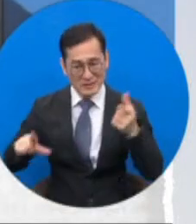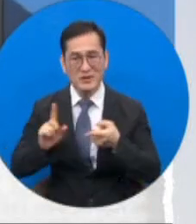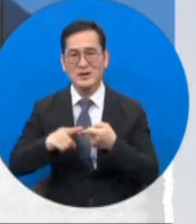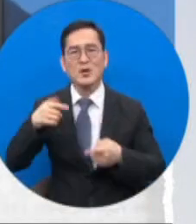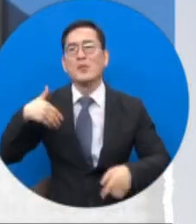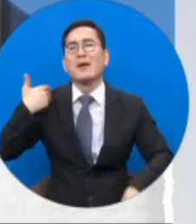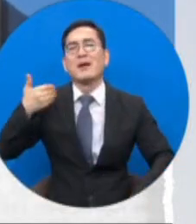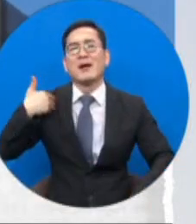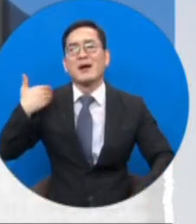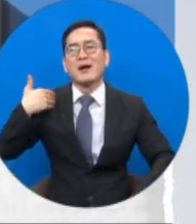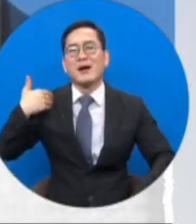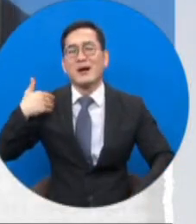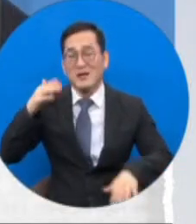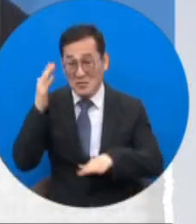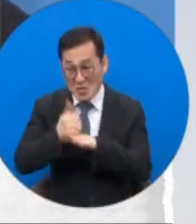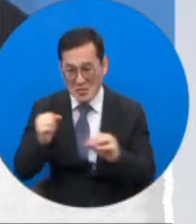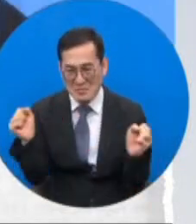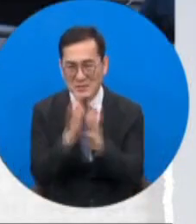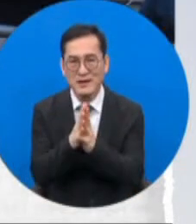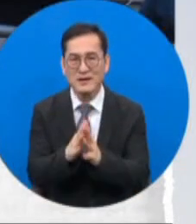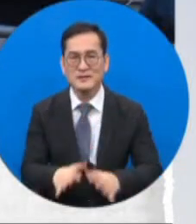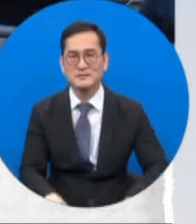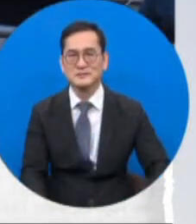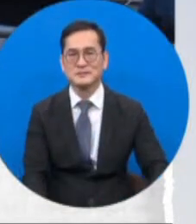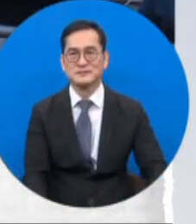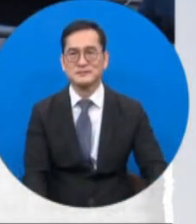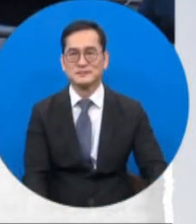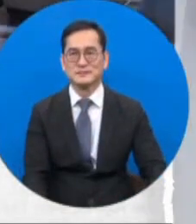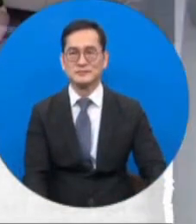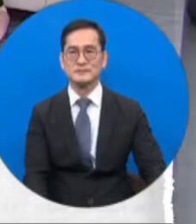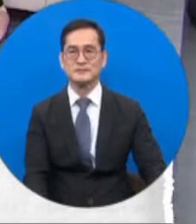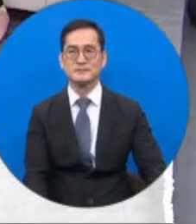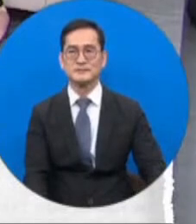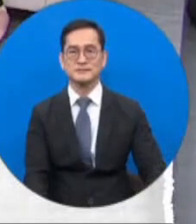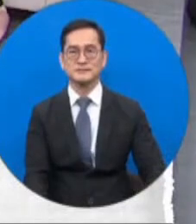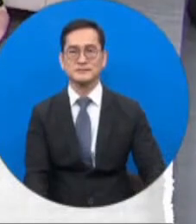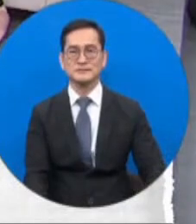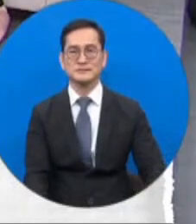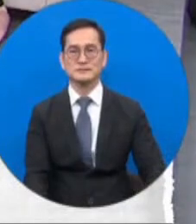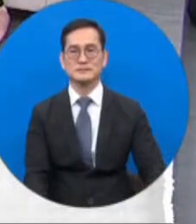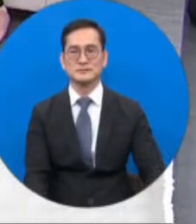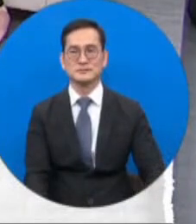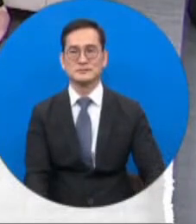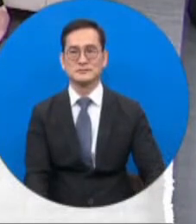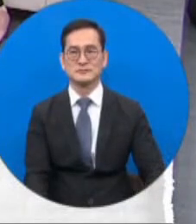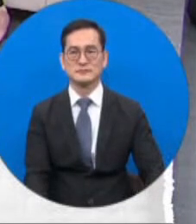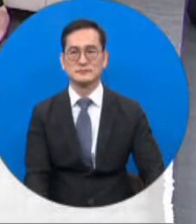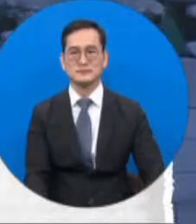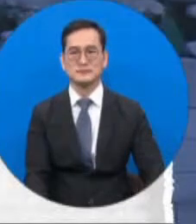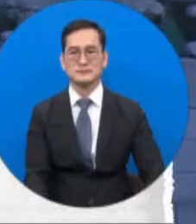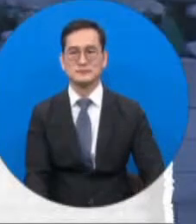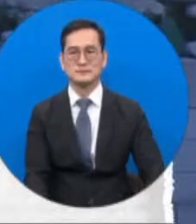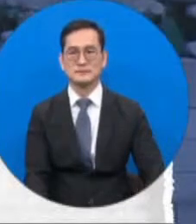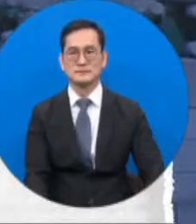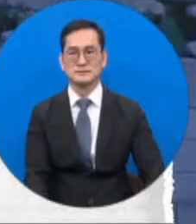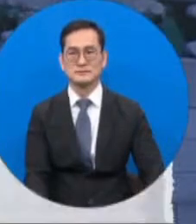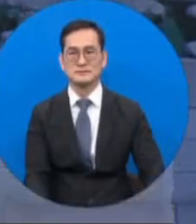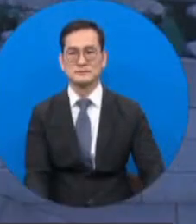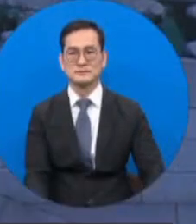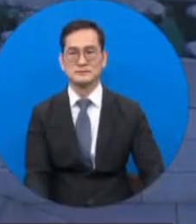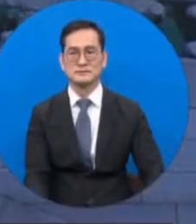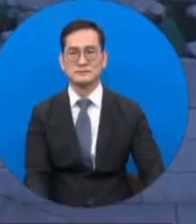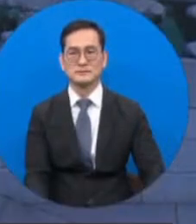게 아닌가 싶은 생각이 듭니다. 민주당 지도부 사이에 발생한 이 같은 균열 과연 어떻게 될까? 박지원 비대위원장은